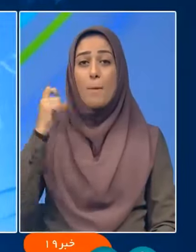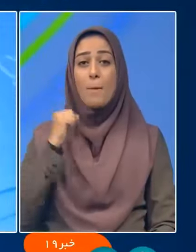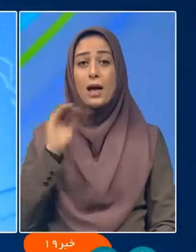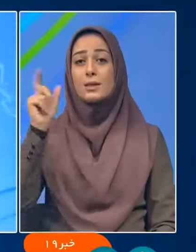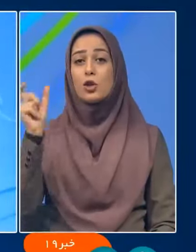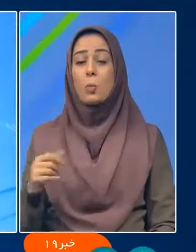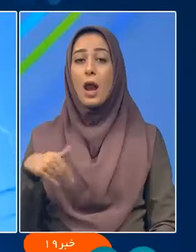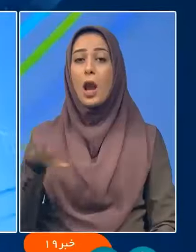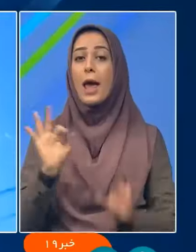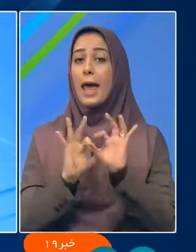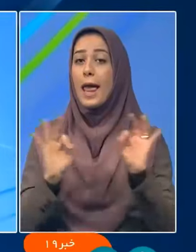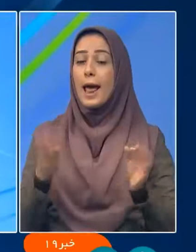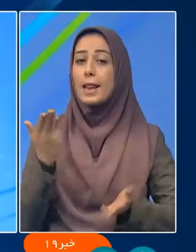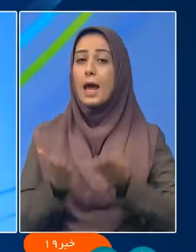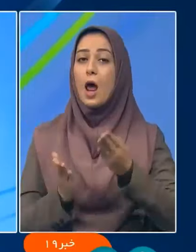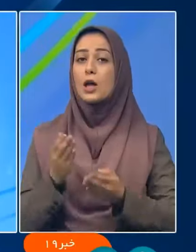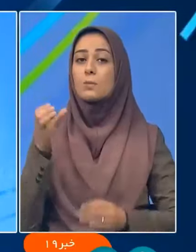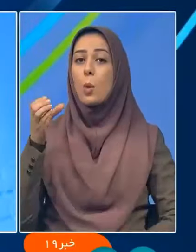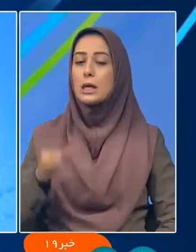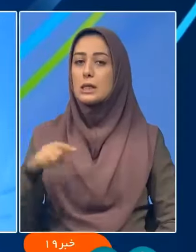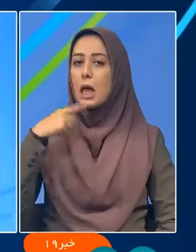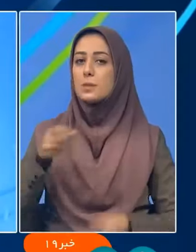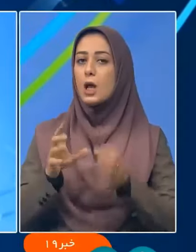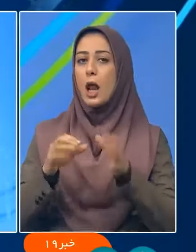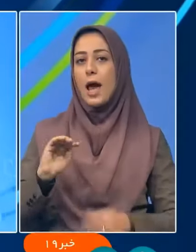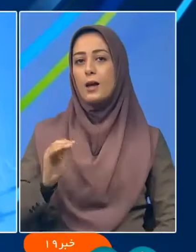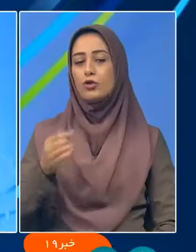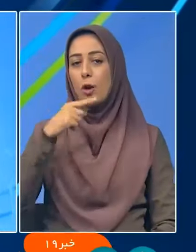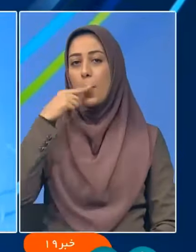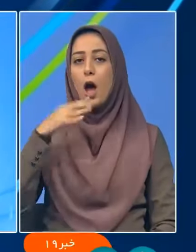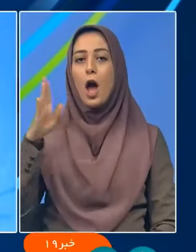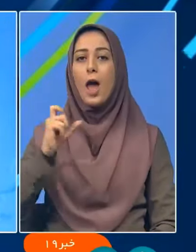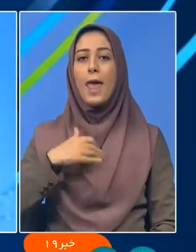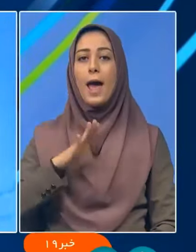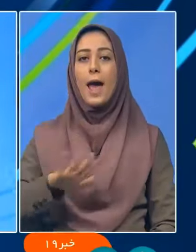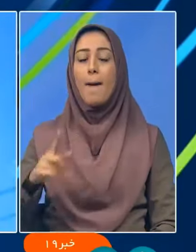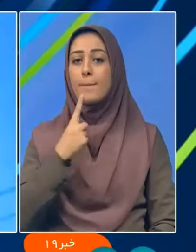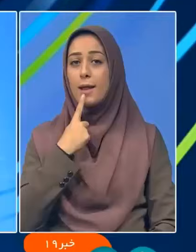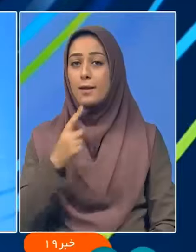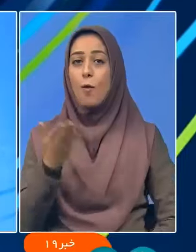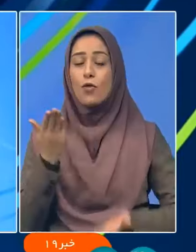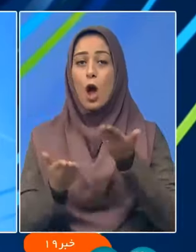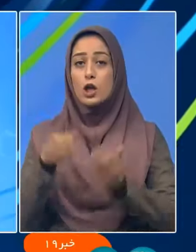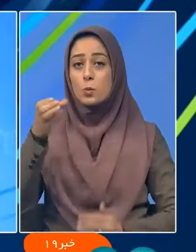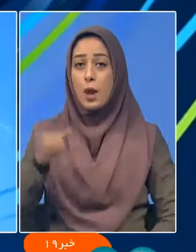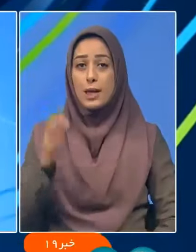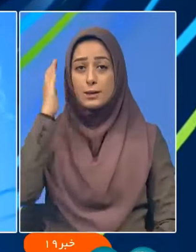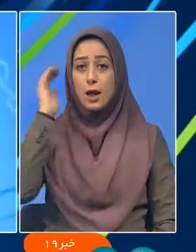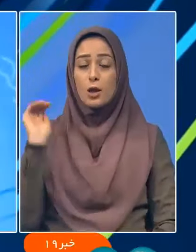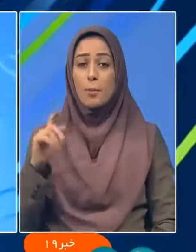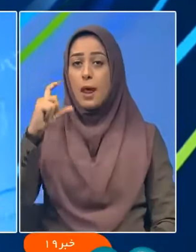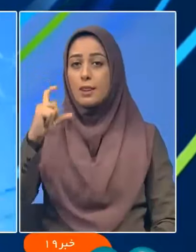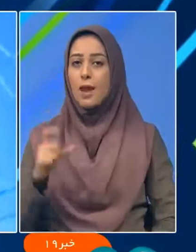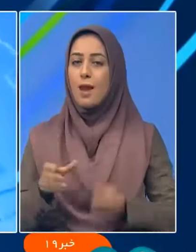رسمی در آزمون استخدامی خبر داد. به گفته آقای احمدی، آزمون استخدامی آموزش و پرورش دی